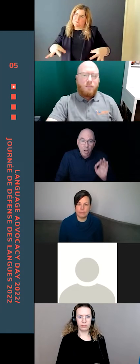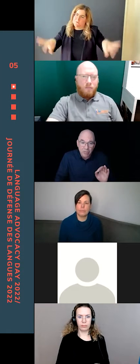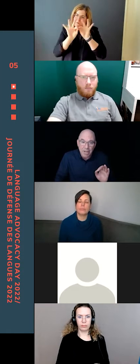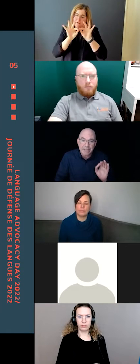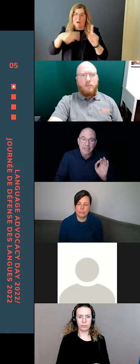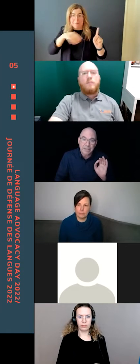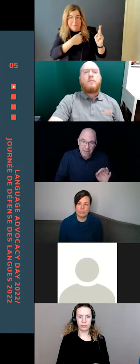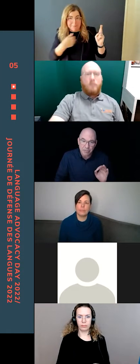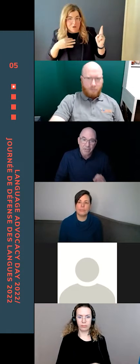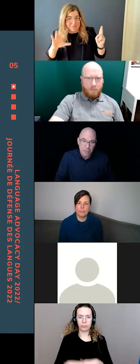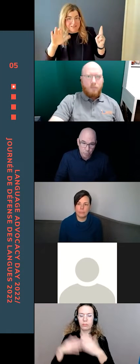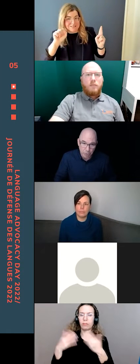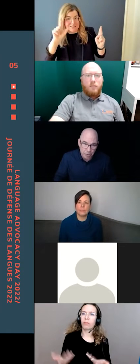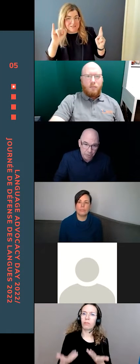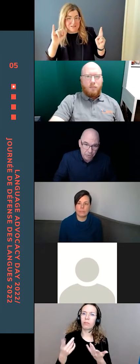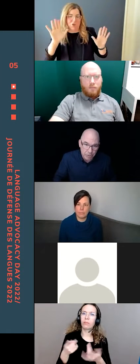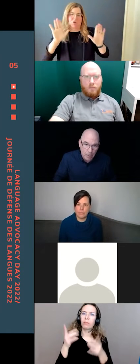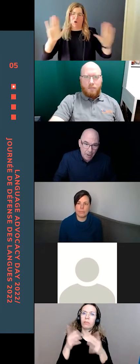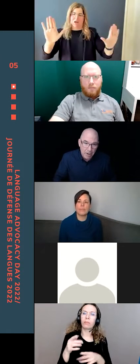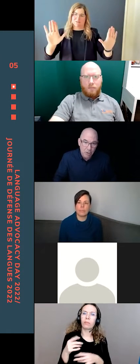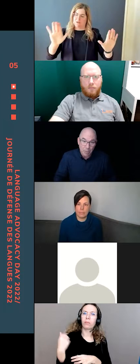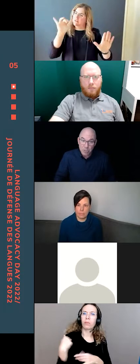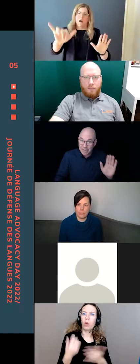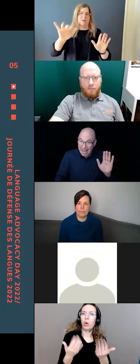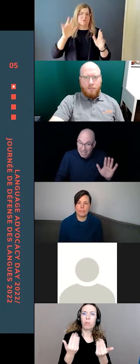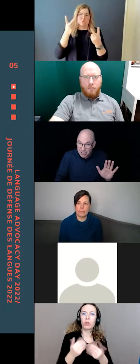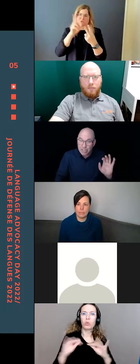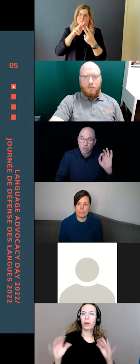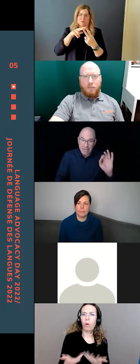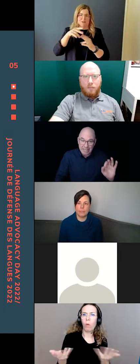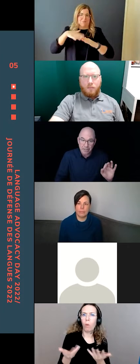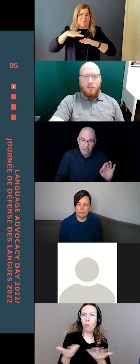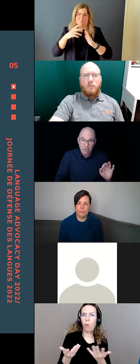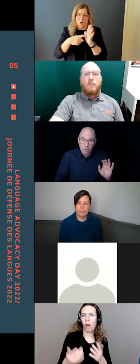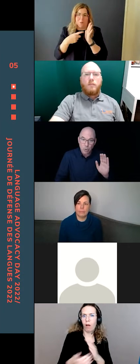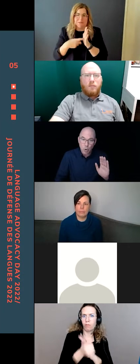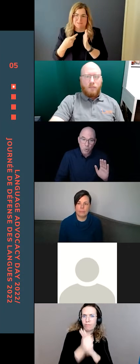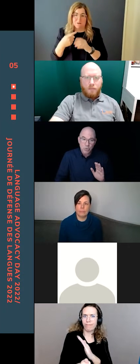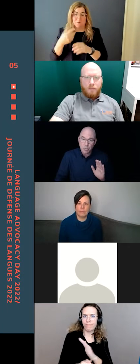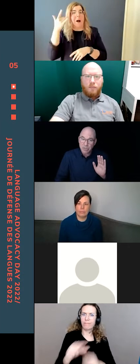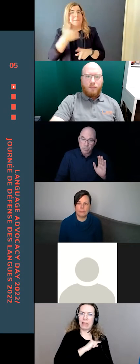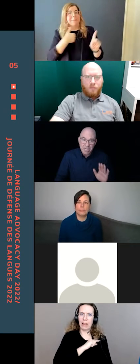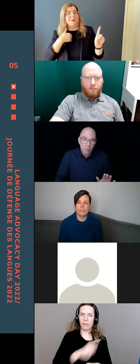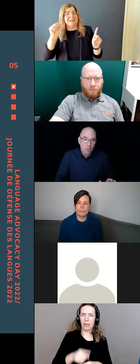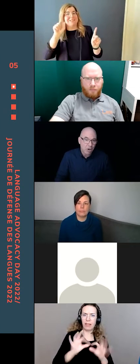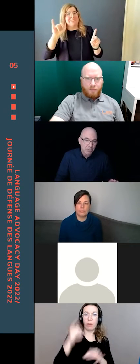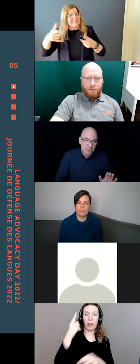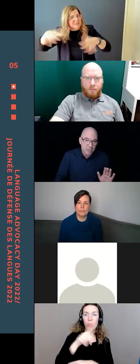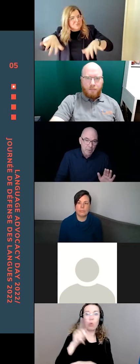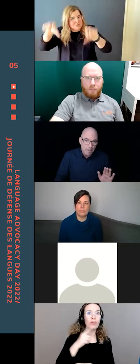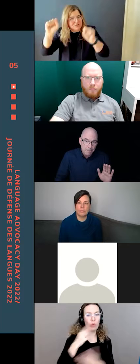sommaire, et juste pour mettre l'emphase sur le point que nous avons besoin de qualifier